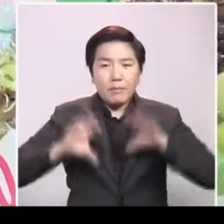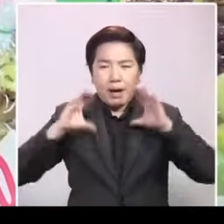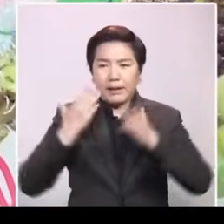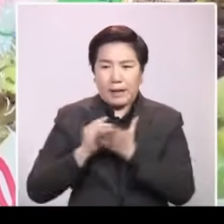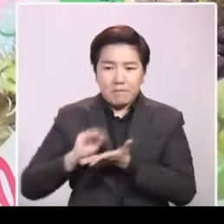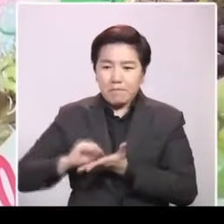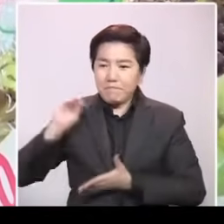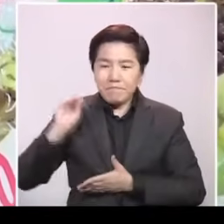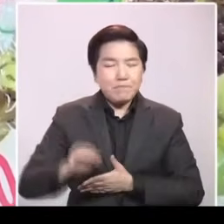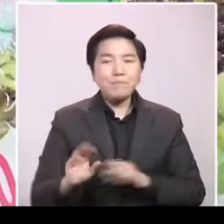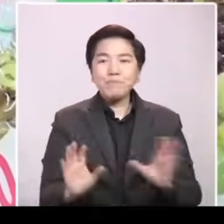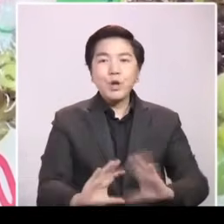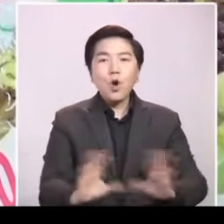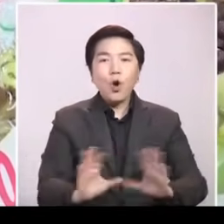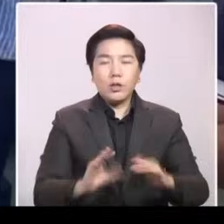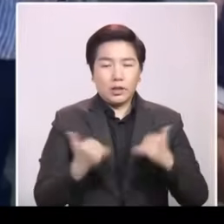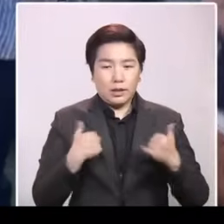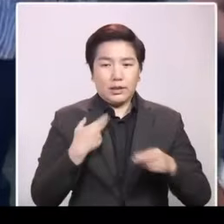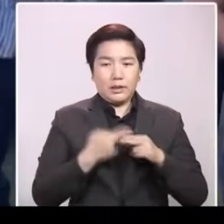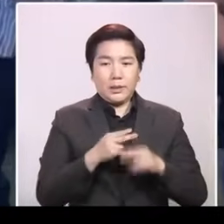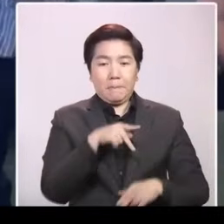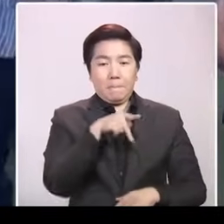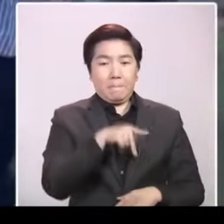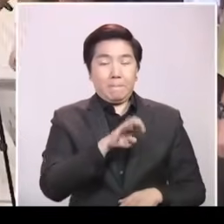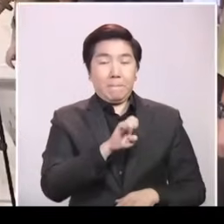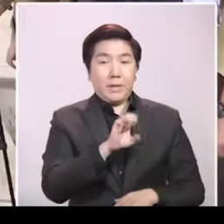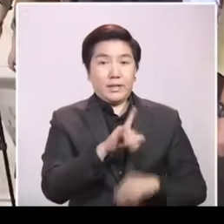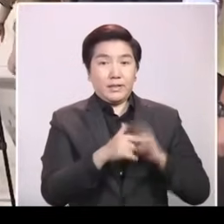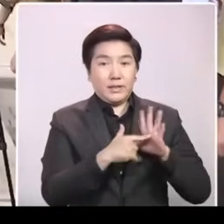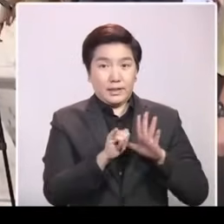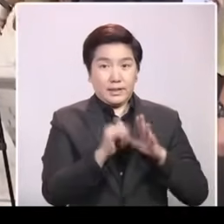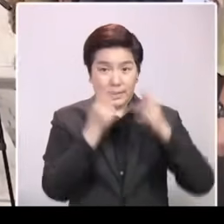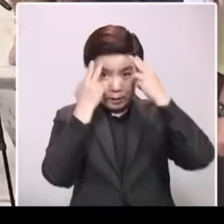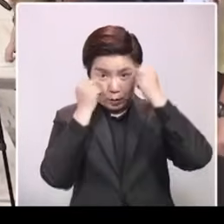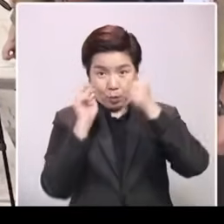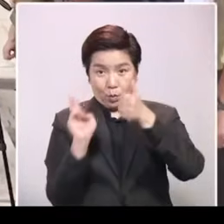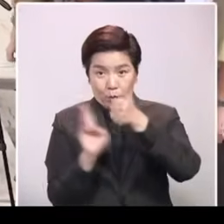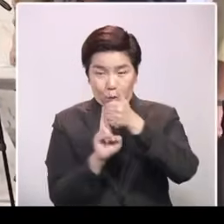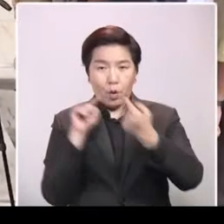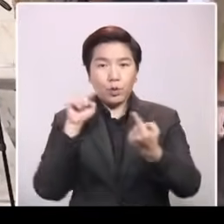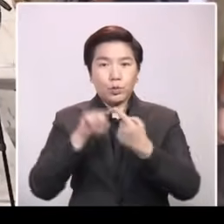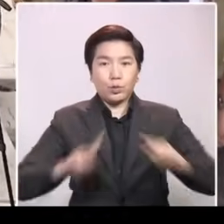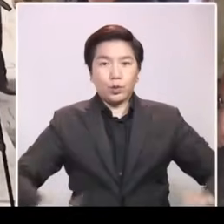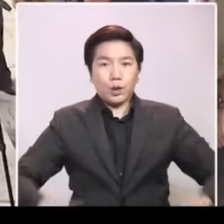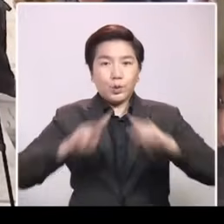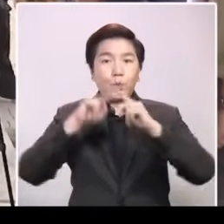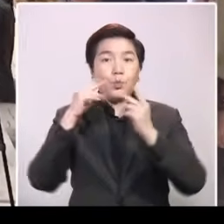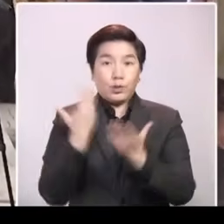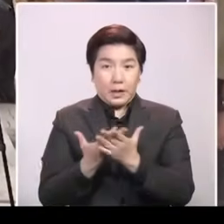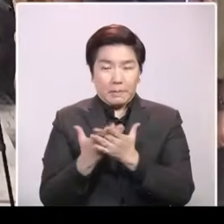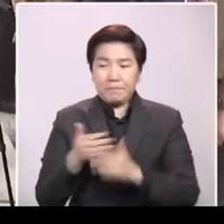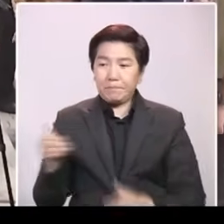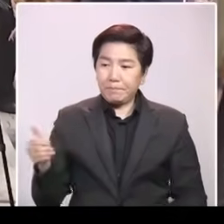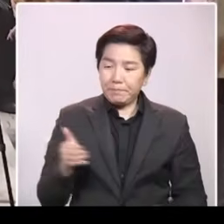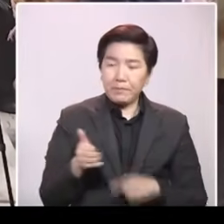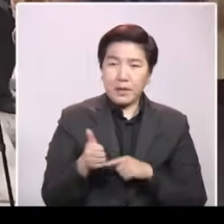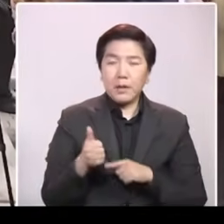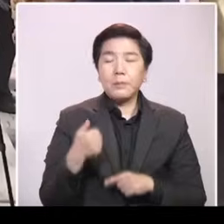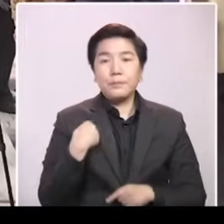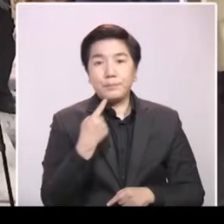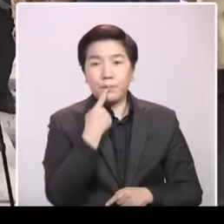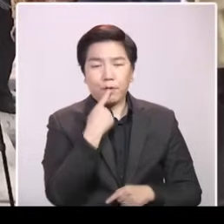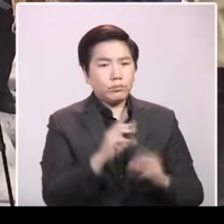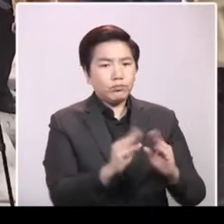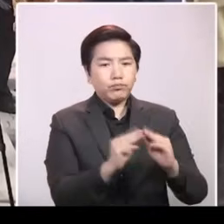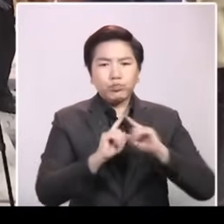ใช้งบประมาณเลยครับโดยนายพิชัยชุณหวชิรรองนายกรัฐมนตรีและรัฐมนตรีว่าการกระทรวงการคลังค่ะได้ออกมาพูด